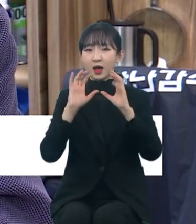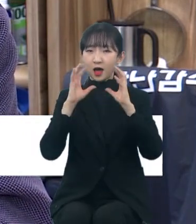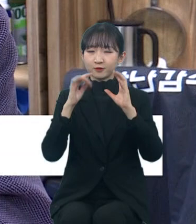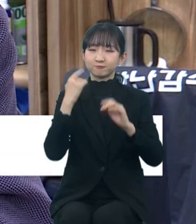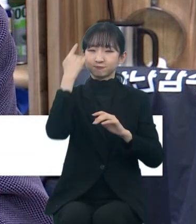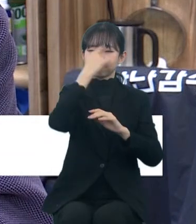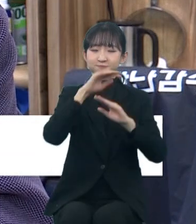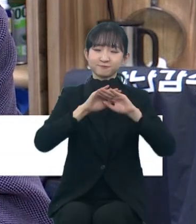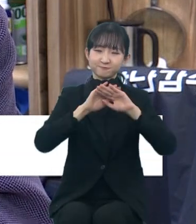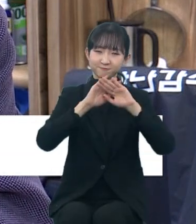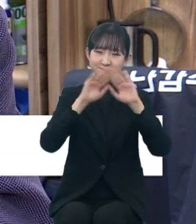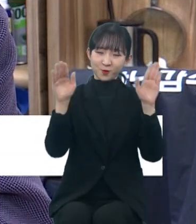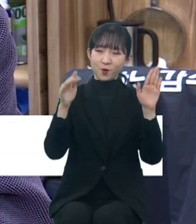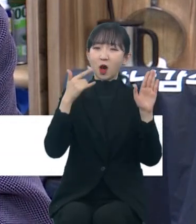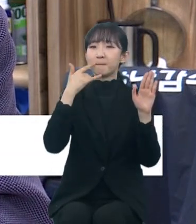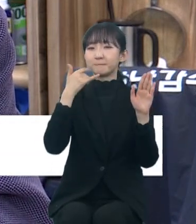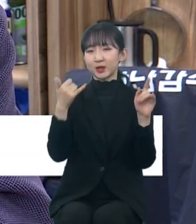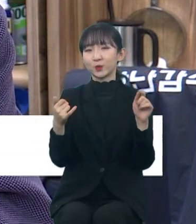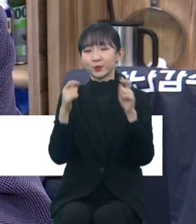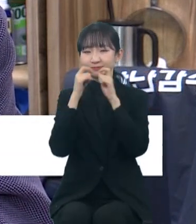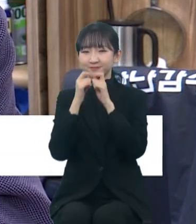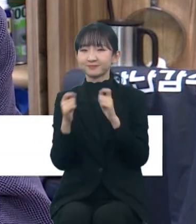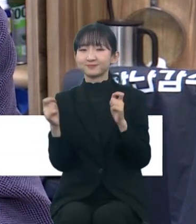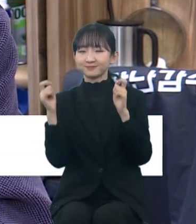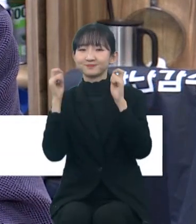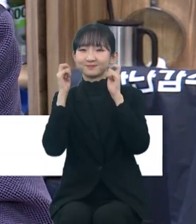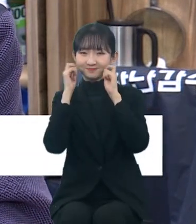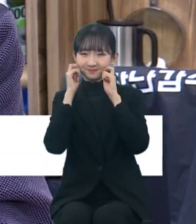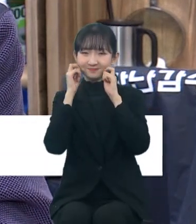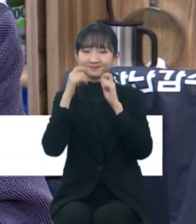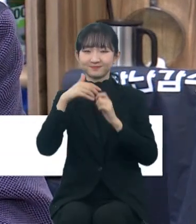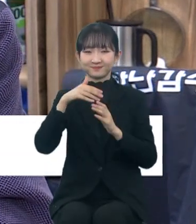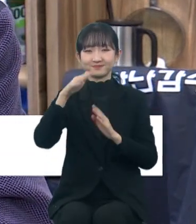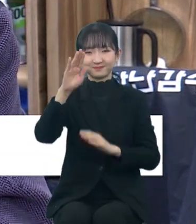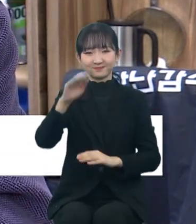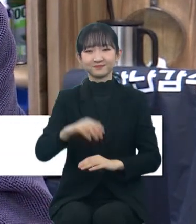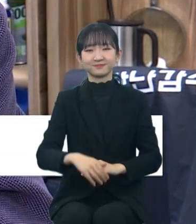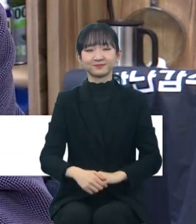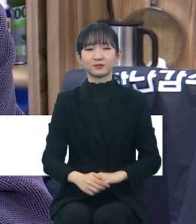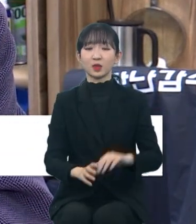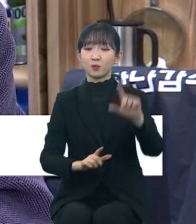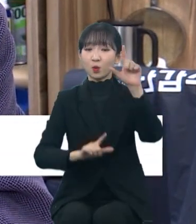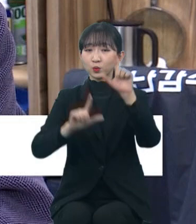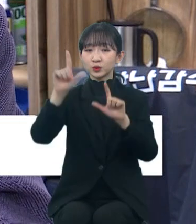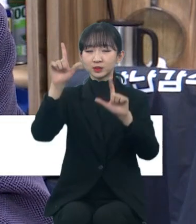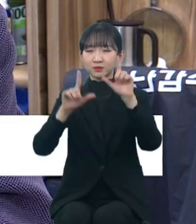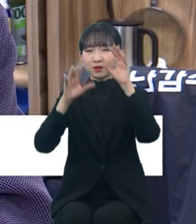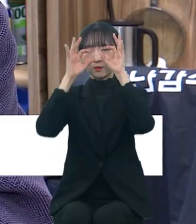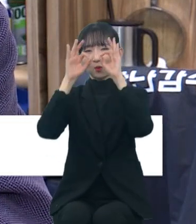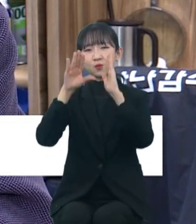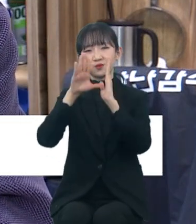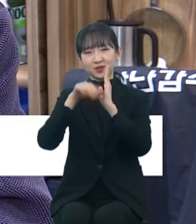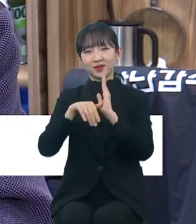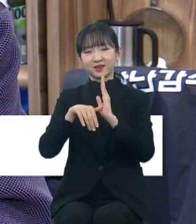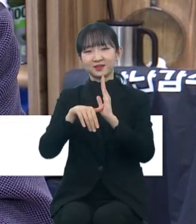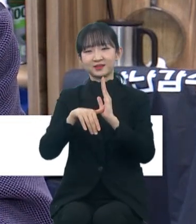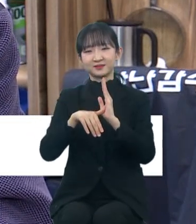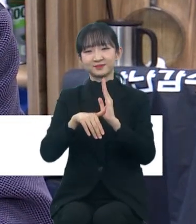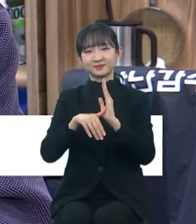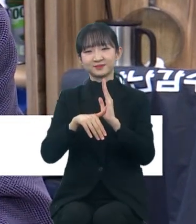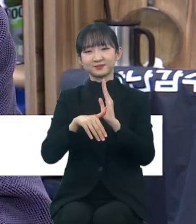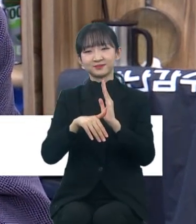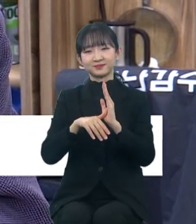웃고 이제 엄마도 좋아서 야 됐다 이러고 막 이렇게 그런 거 보면 그냥 싹 그